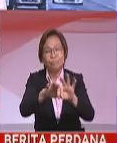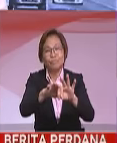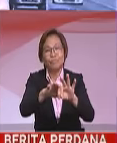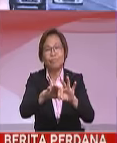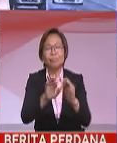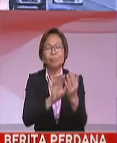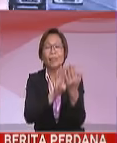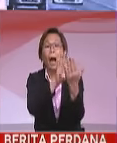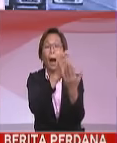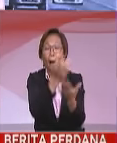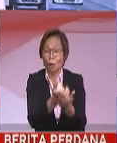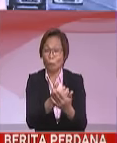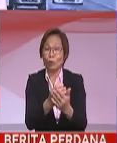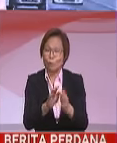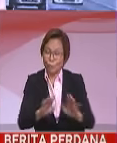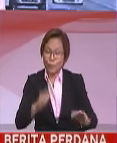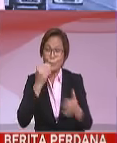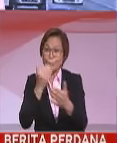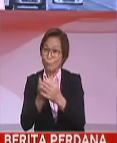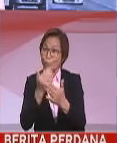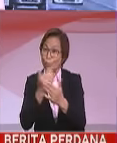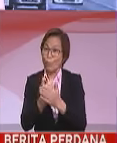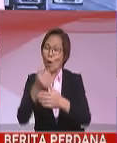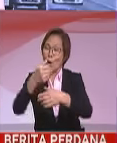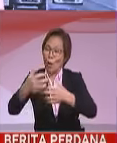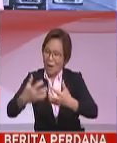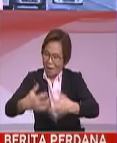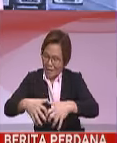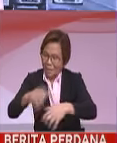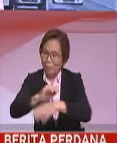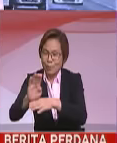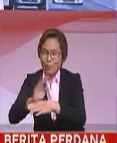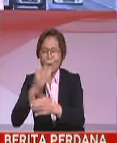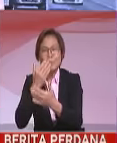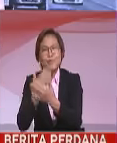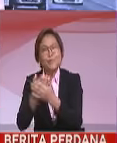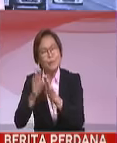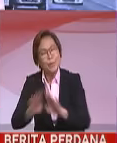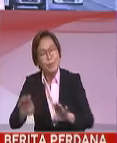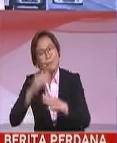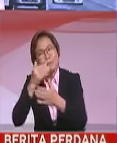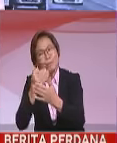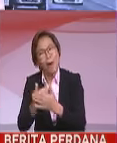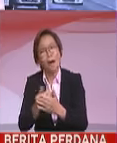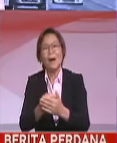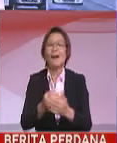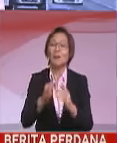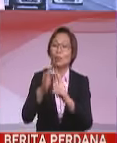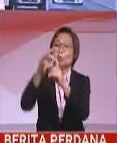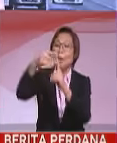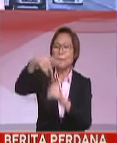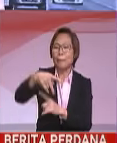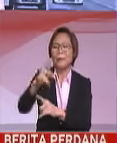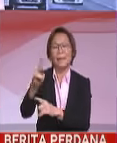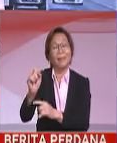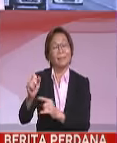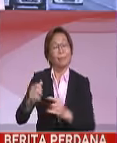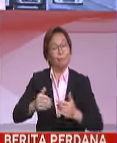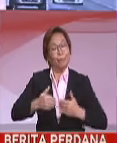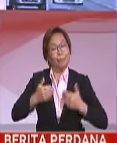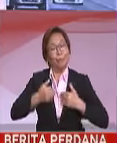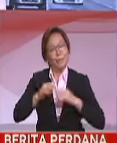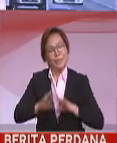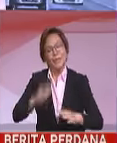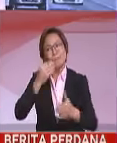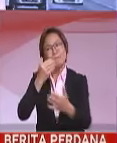ekonomi dan semestinya berita baik buat sektor pengeluaran dan perniagaan, terutamanya perusahaan kecil dan sederhana PKS.